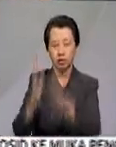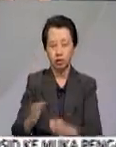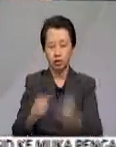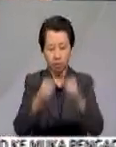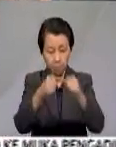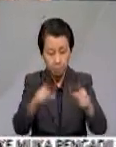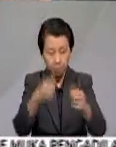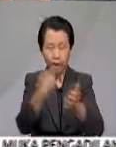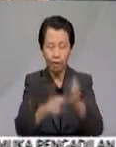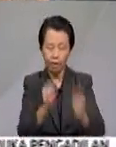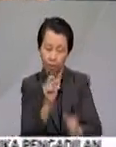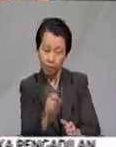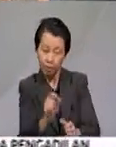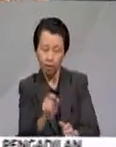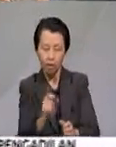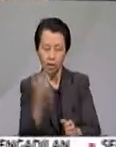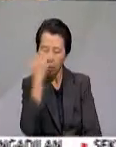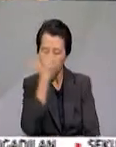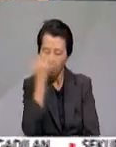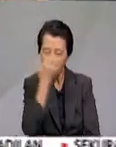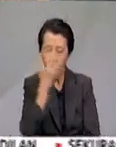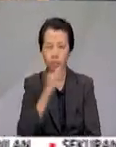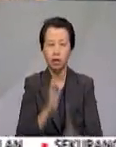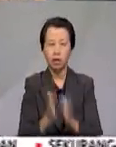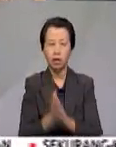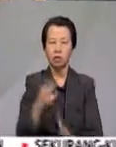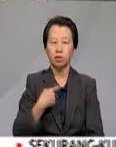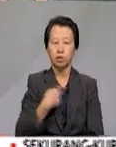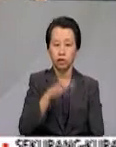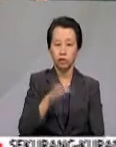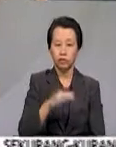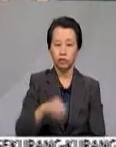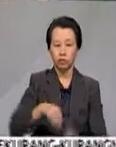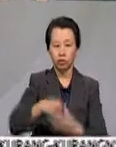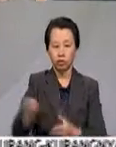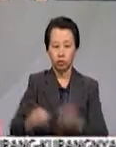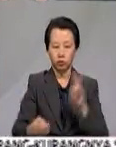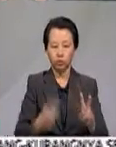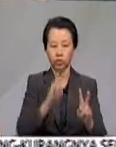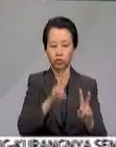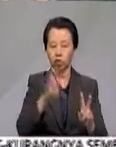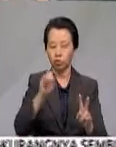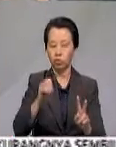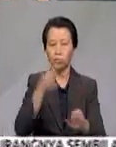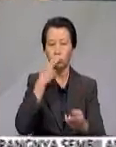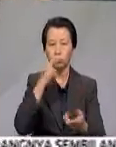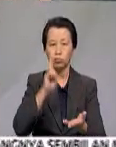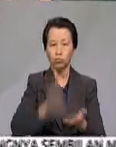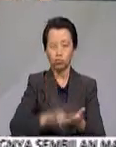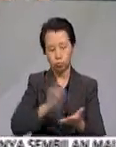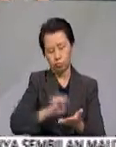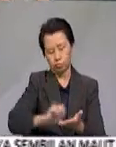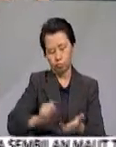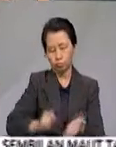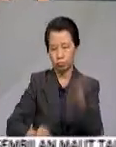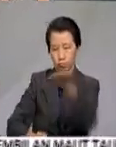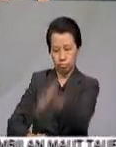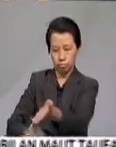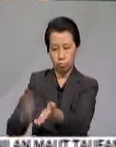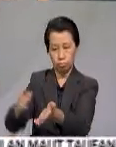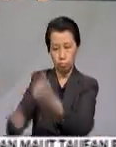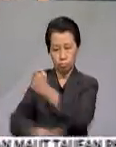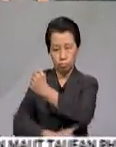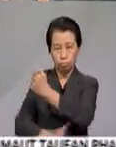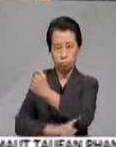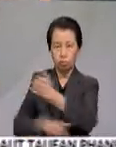harganya agak mengelirukan. Jadi kami telah mengeluarkan sebanyak 220 notis dan setakat ini kita telah menerima